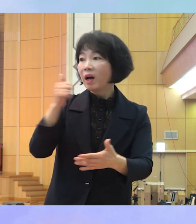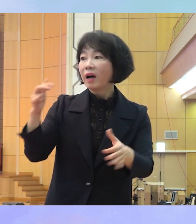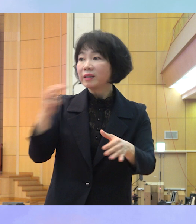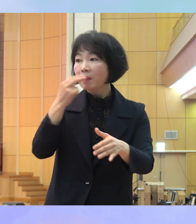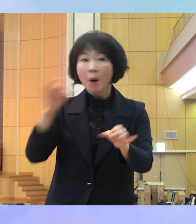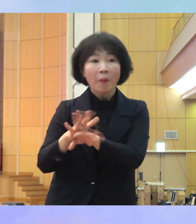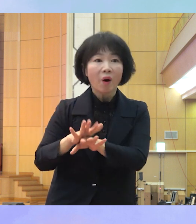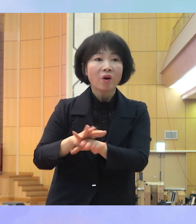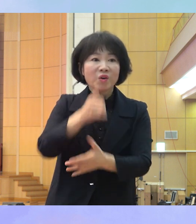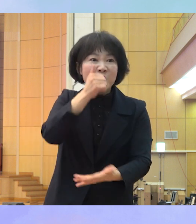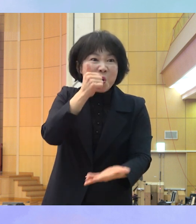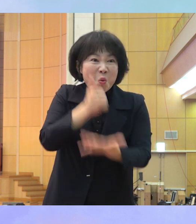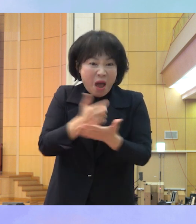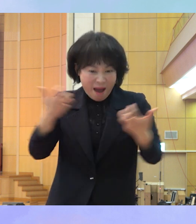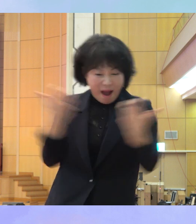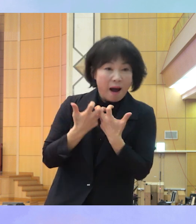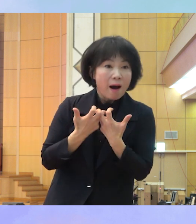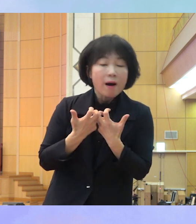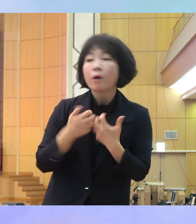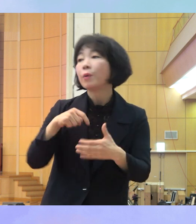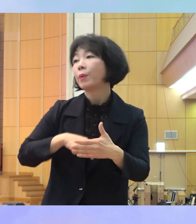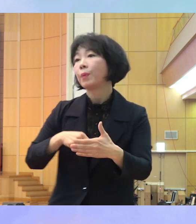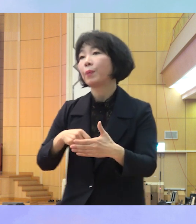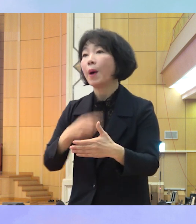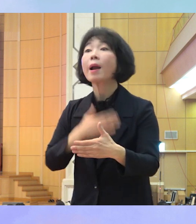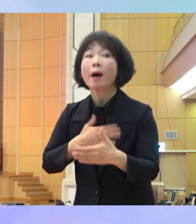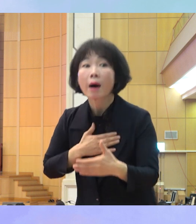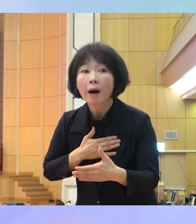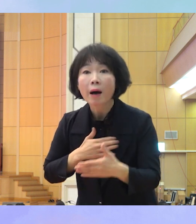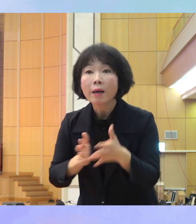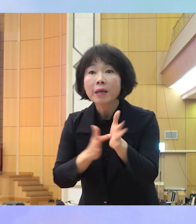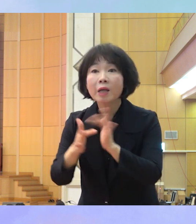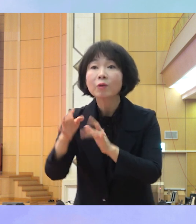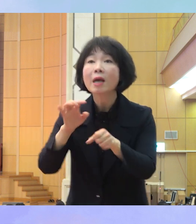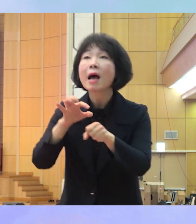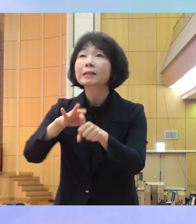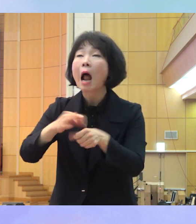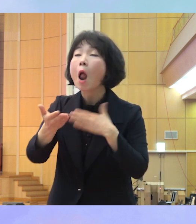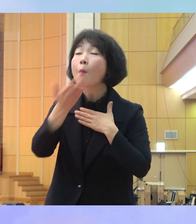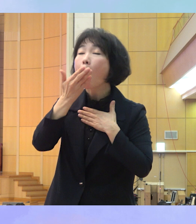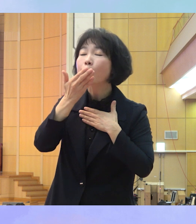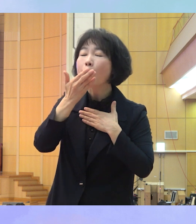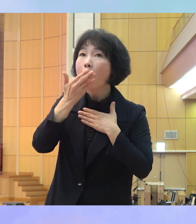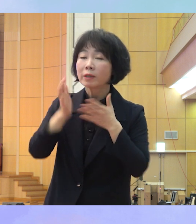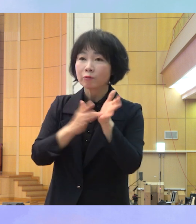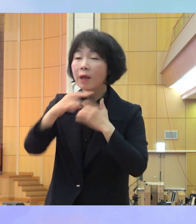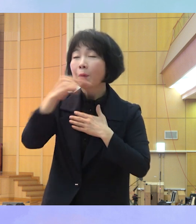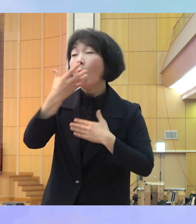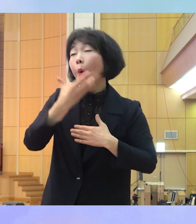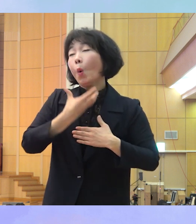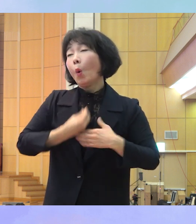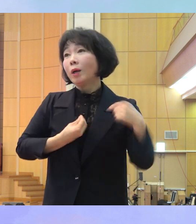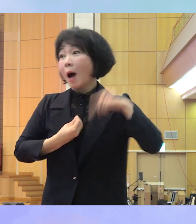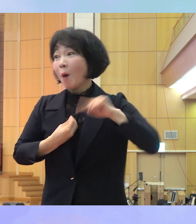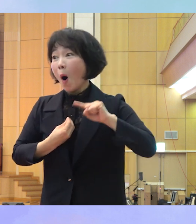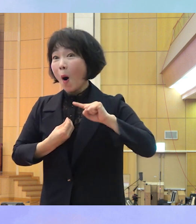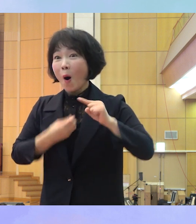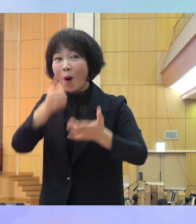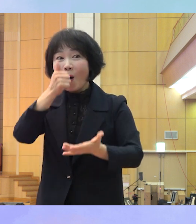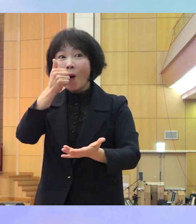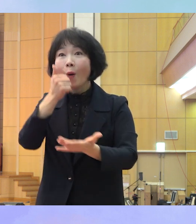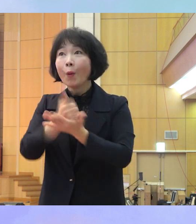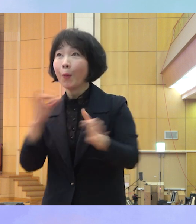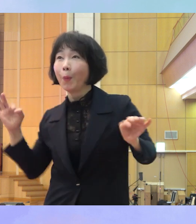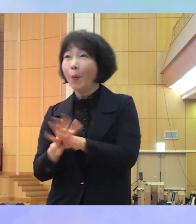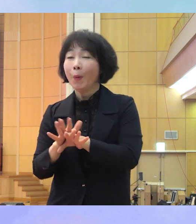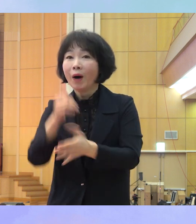예수님의 살이 들어가고 소위 예수님의 피가 들어가는 순간 예수님의 피는 죄 사함을 얻게 하는,